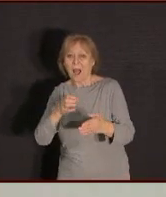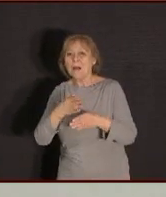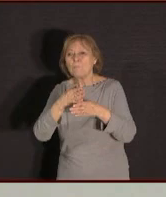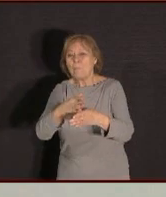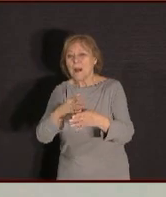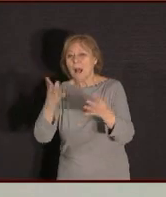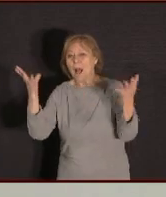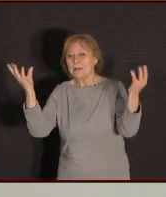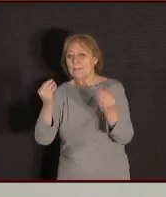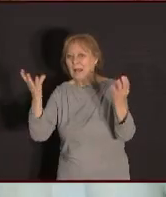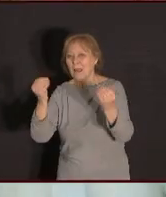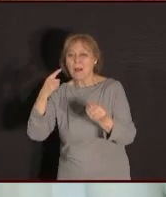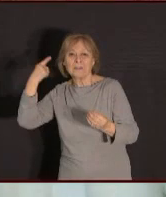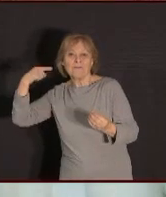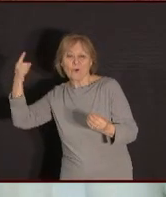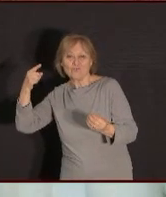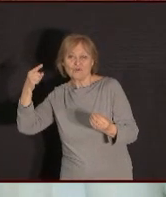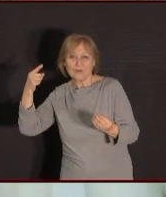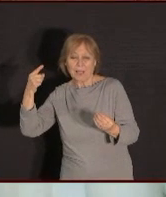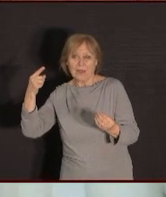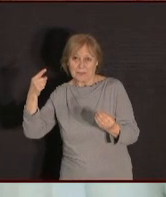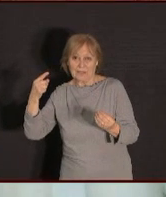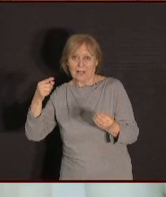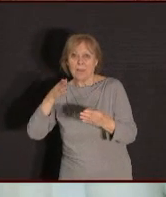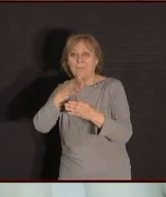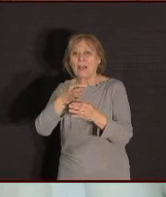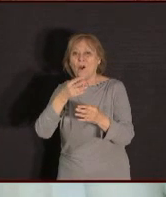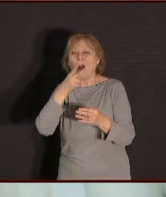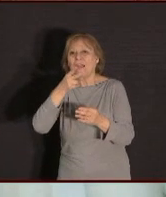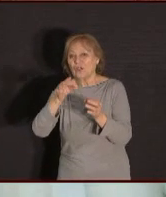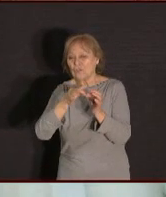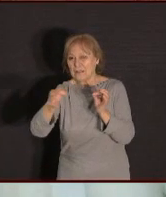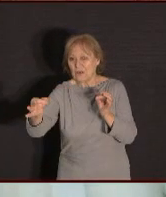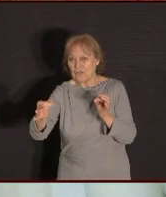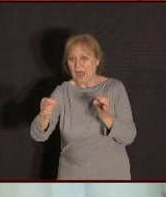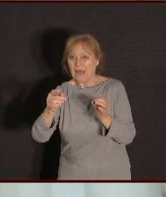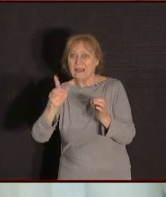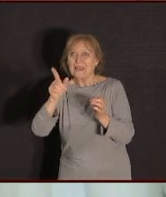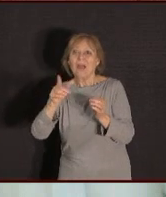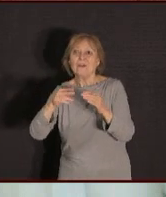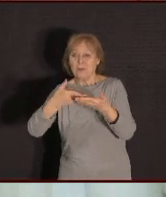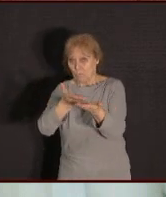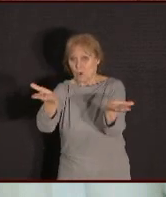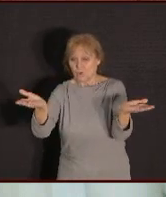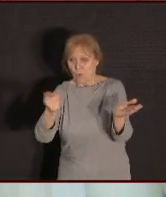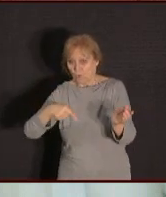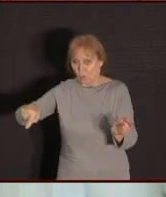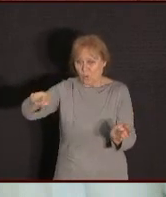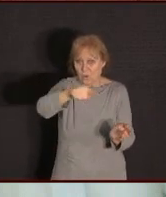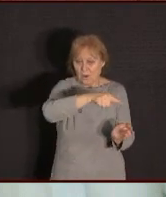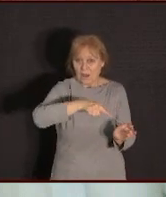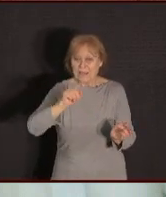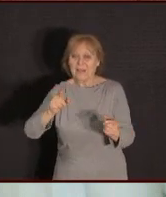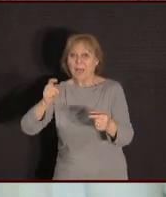pomaga sprejemati zvočne signale preko električne žice, ki je napeljana po prostoru in